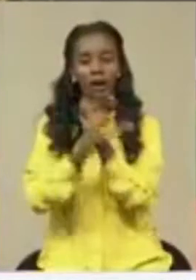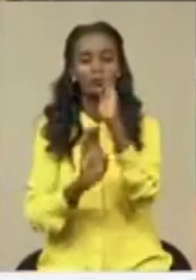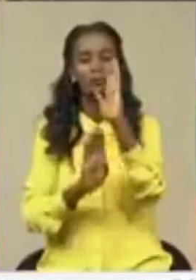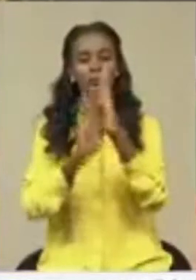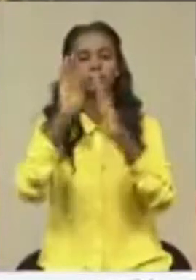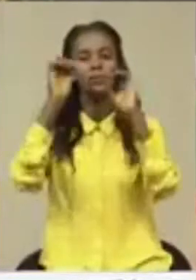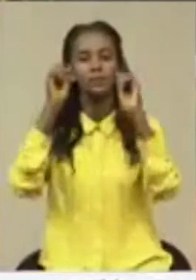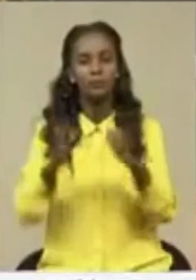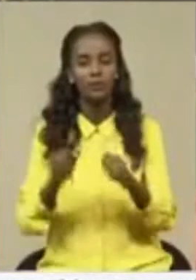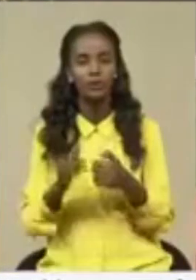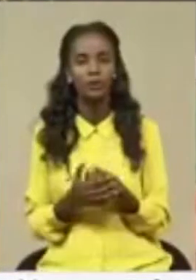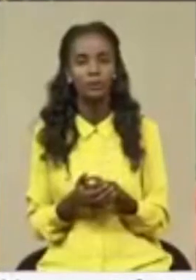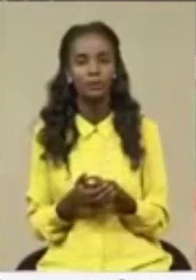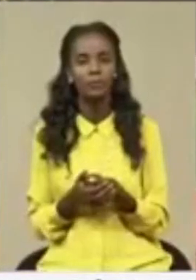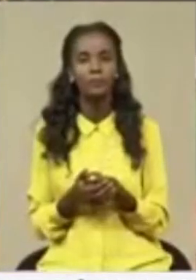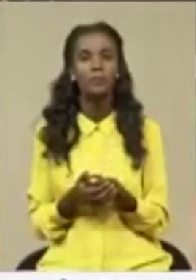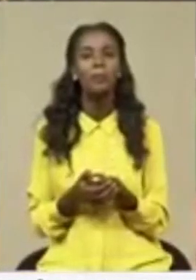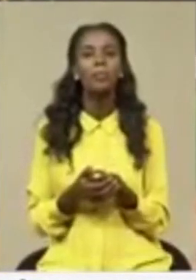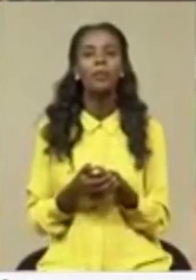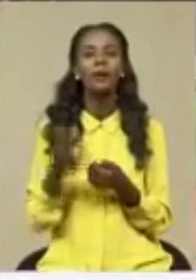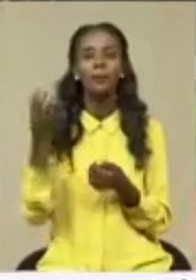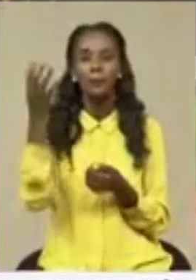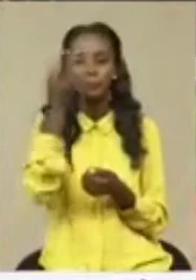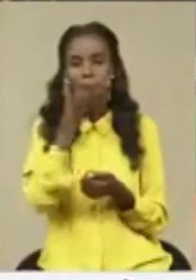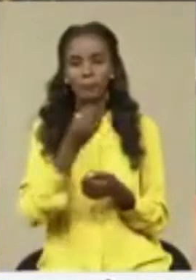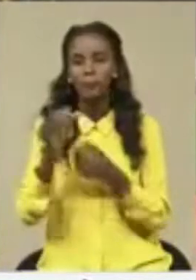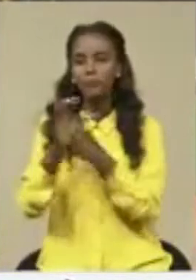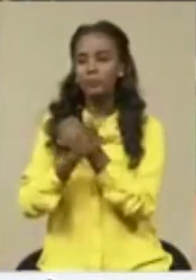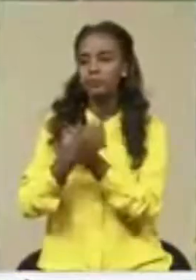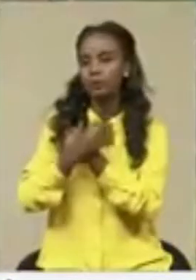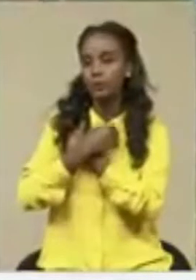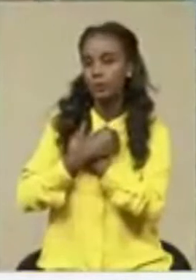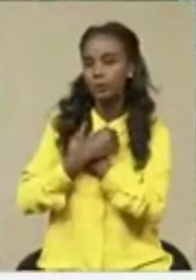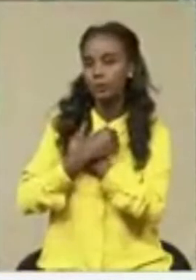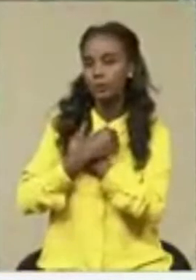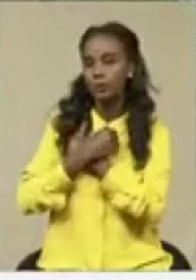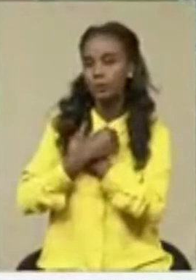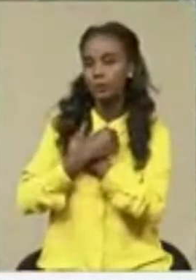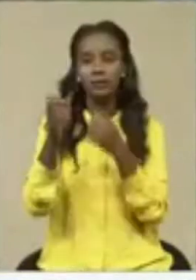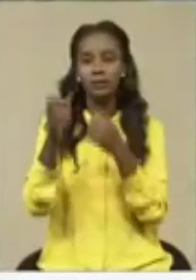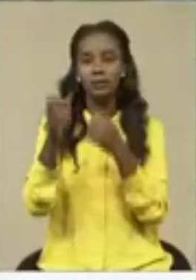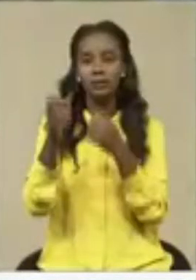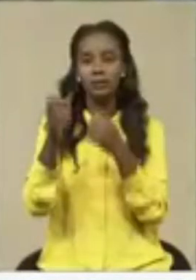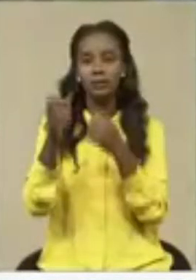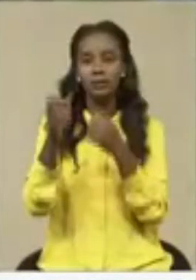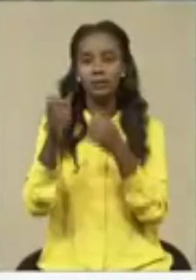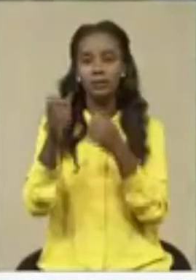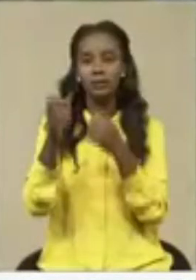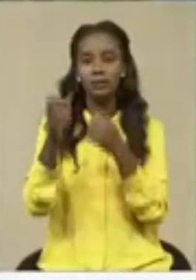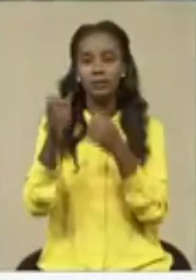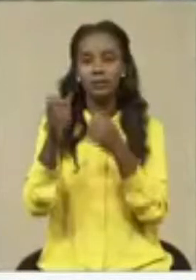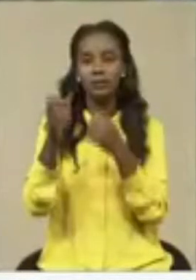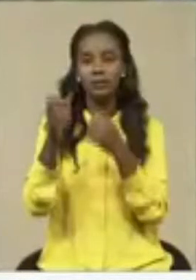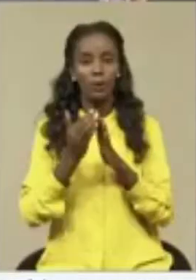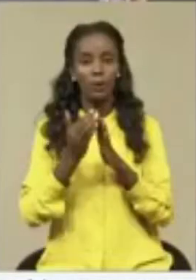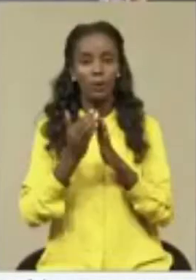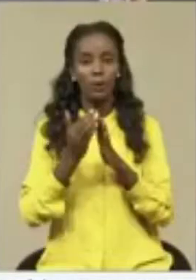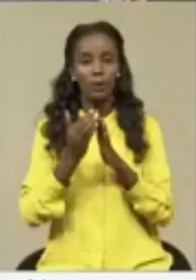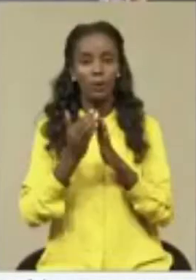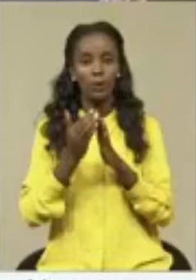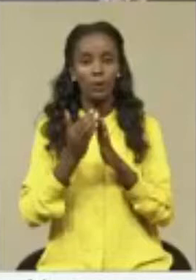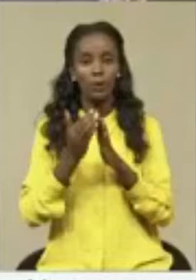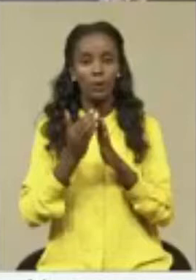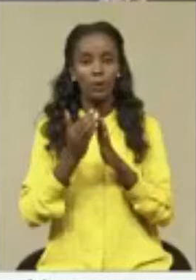የምትችለው። አኩሪ ሀገር አለን፣ የምንወዳታለን፣ የምንላትን ሀገር አኩሪ ሆና እንድትቀጥል ለዜጎች